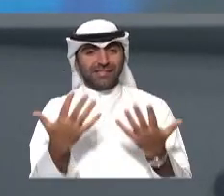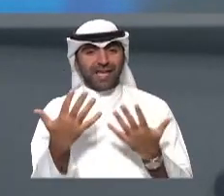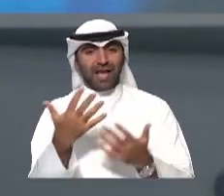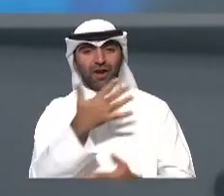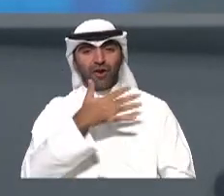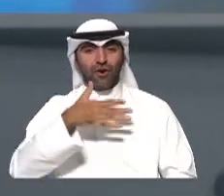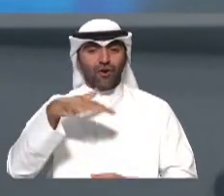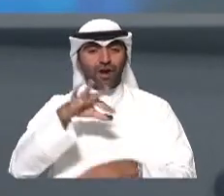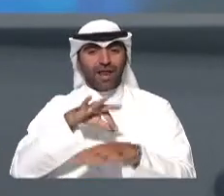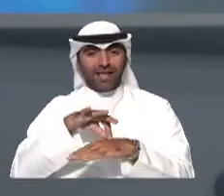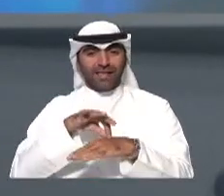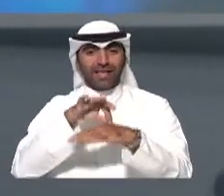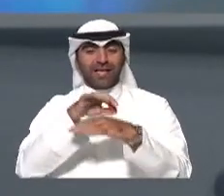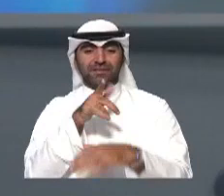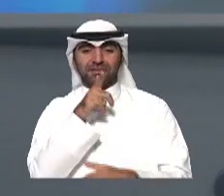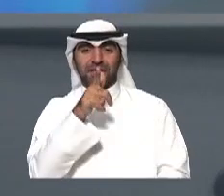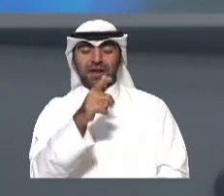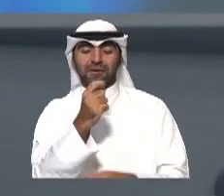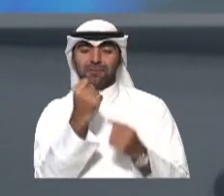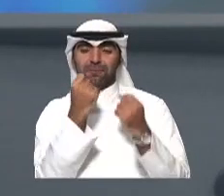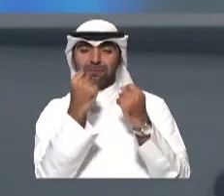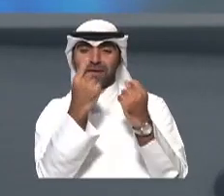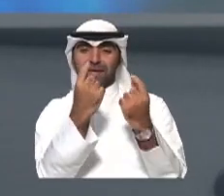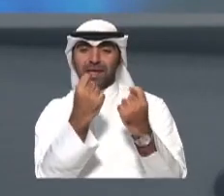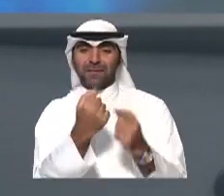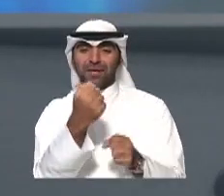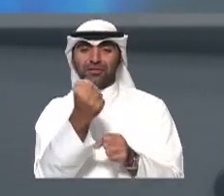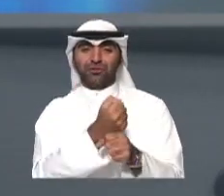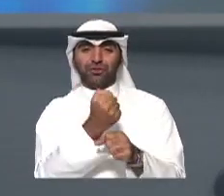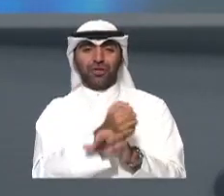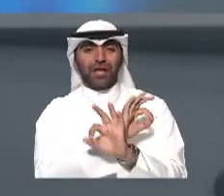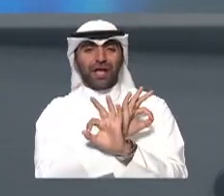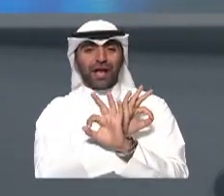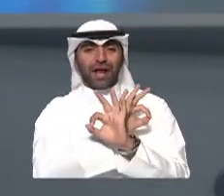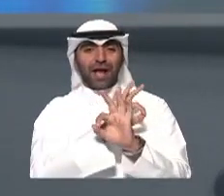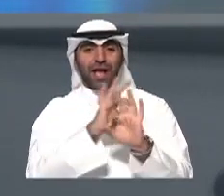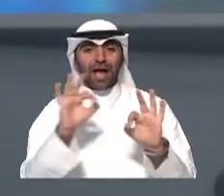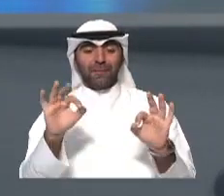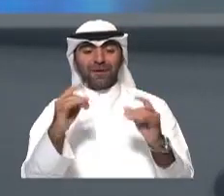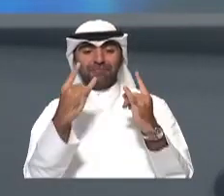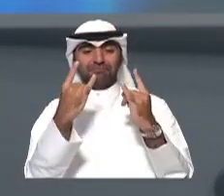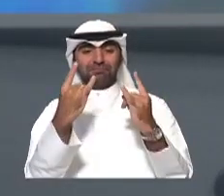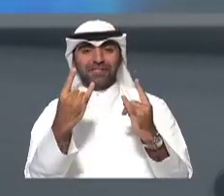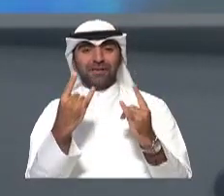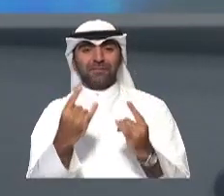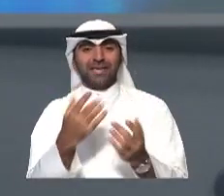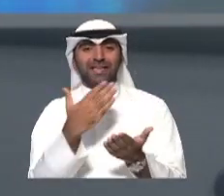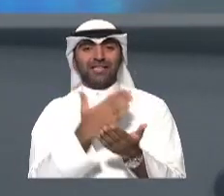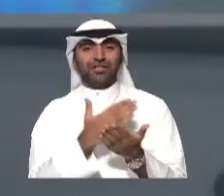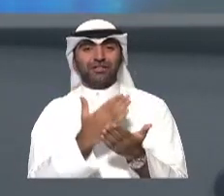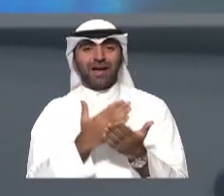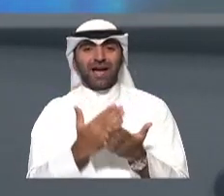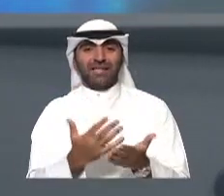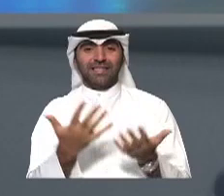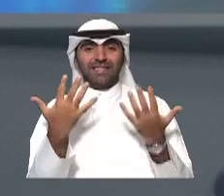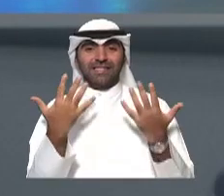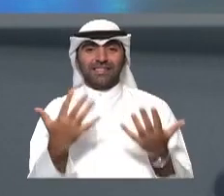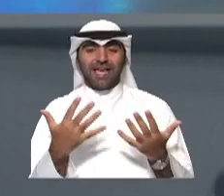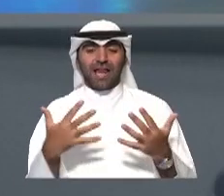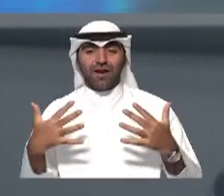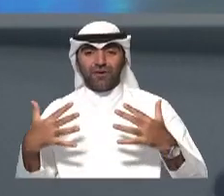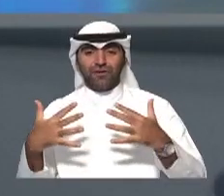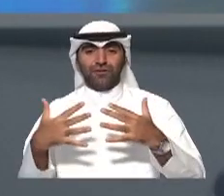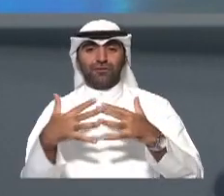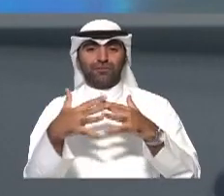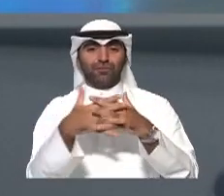الخطط والإجراءات الاحترازية والوقائية التي رسمها ديوان الخدمة المدنية بالتعاون مع الجهات الحكومية بهدف حماية